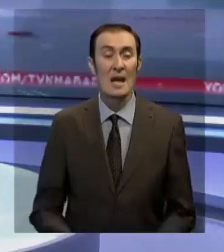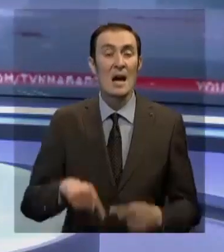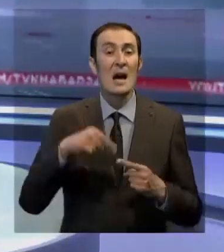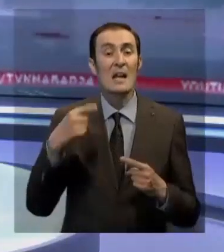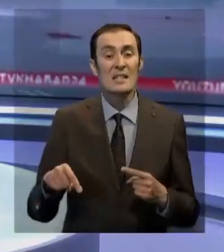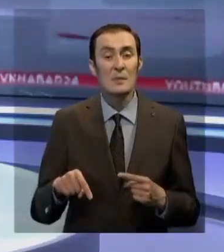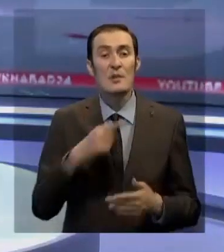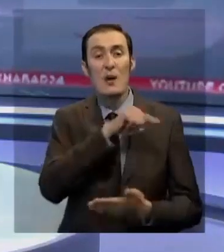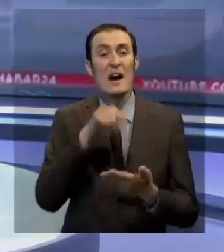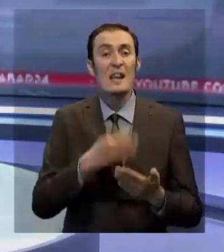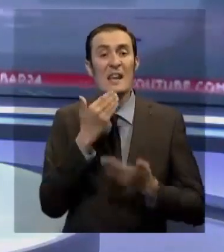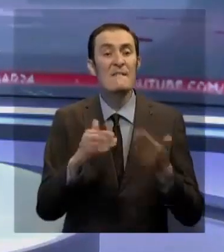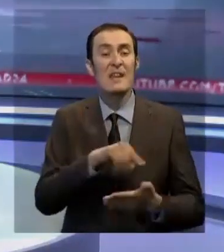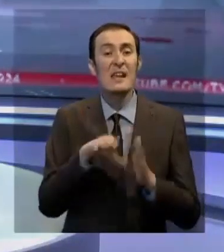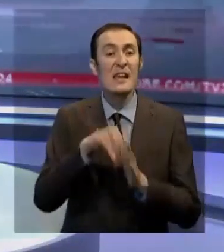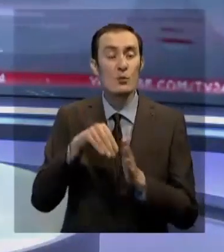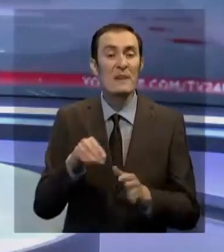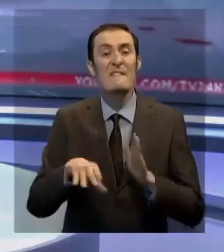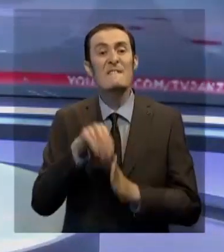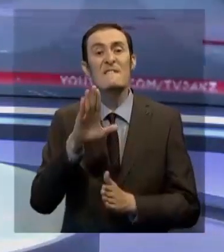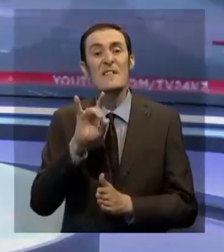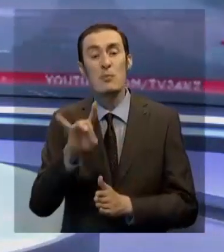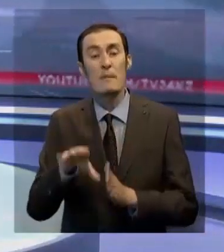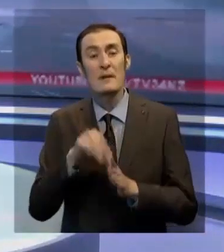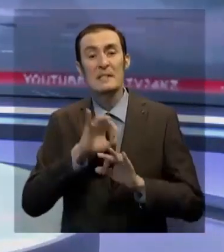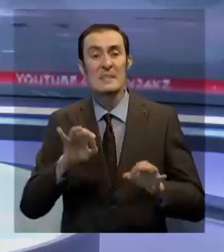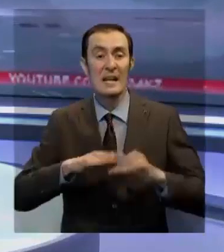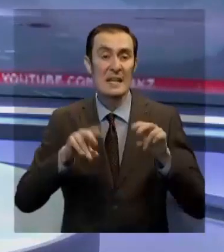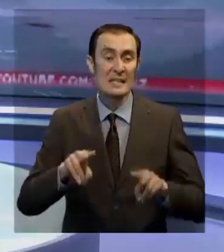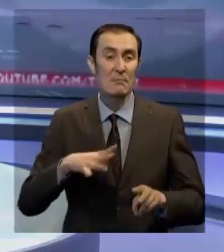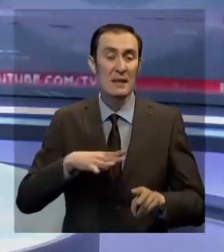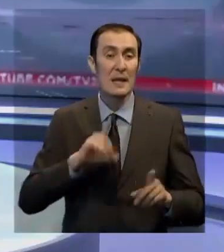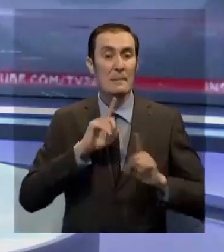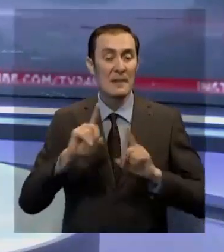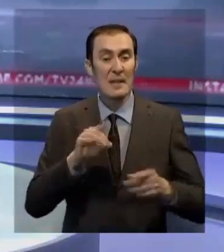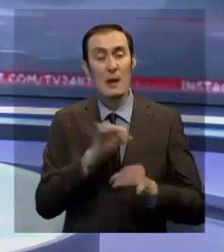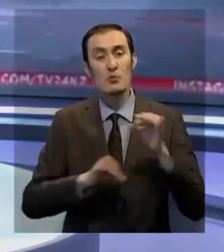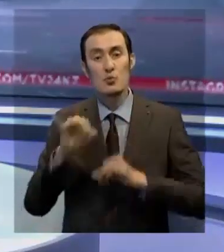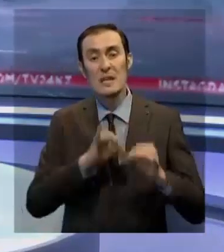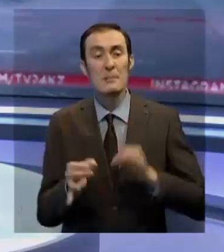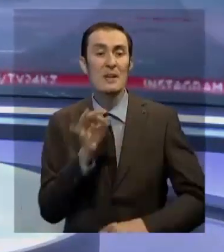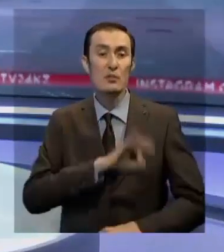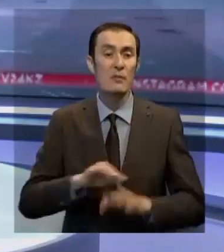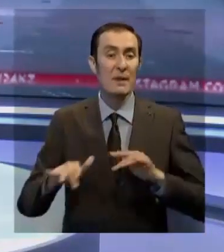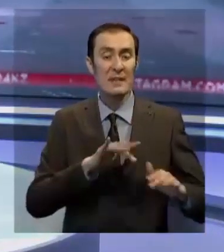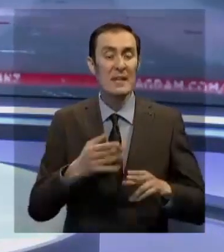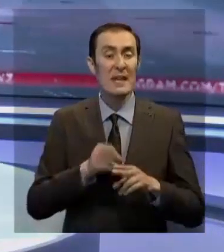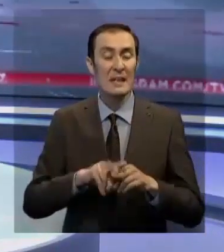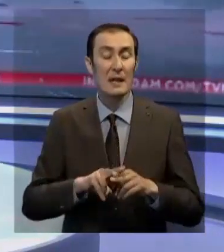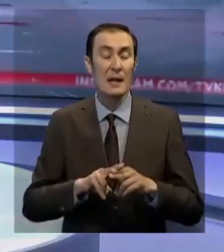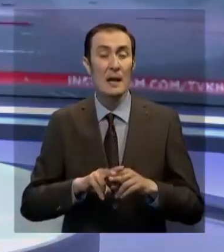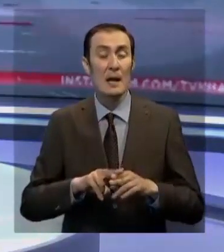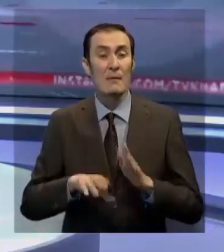Разницу между референдумом и выборами разъяснили эксперты. Сегодня в столице состоялся брифинг, где обсудили преимущества проведения этих